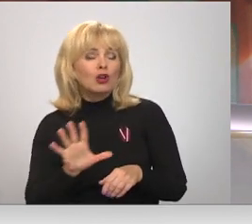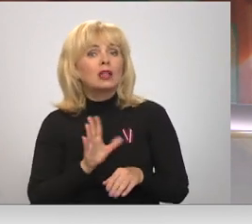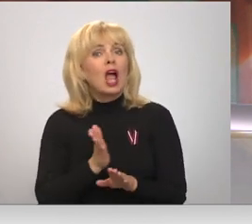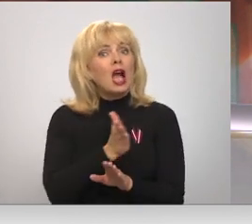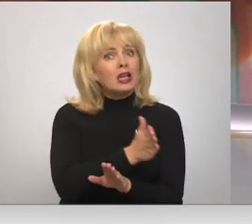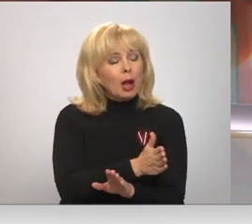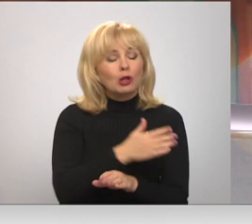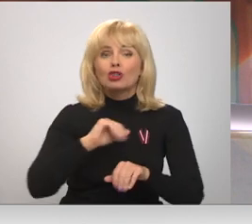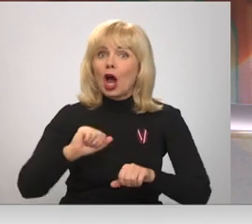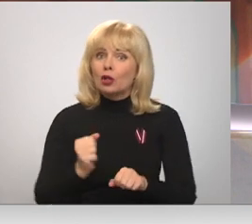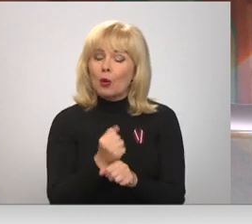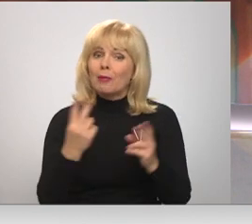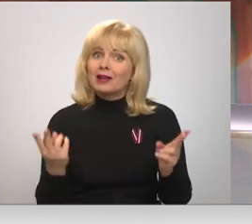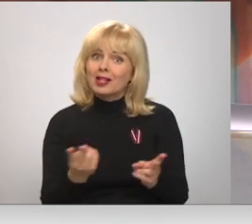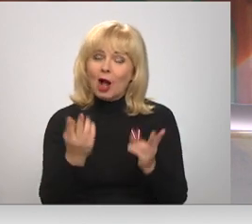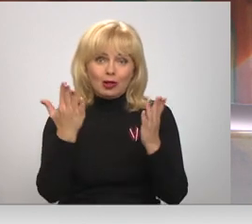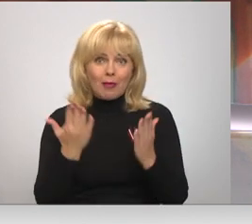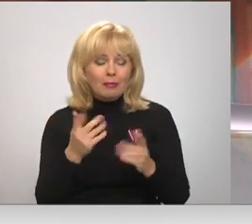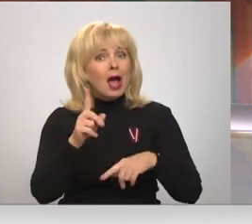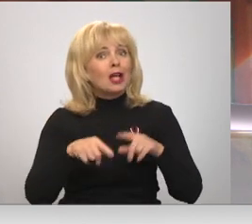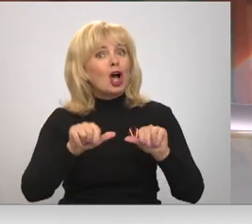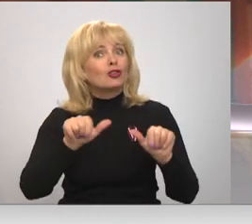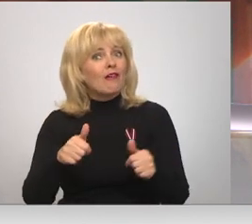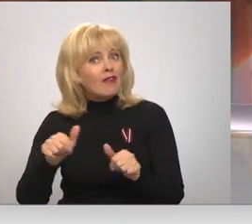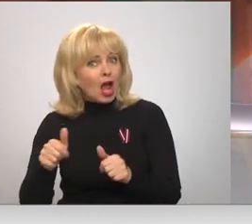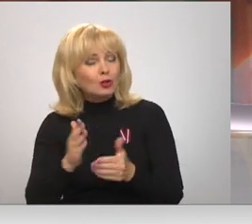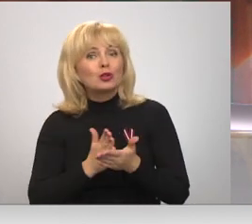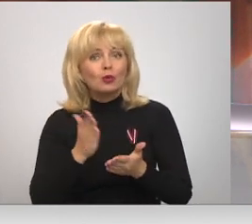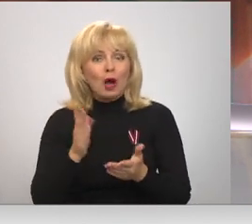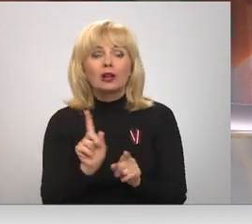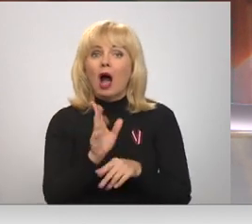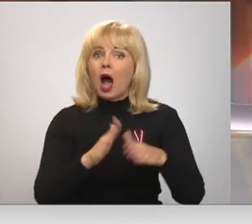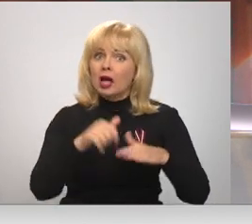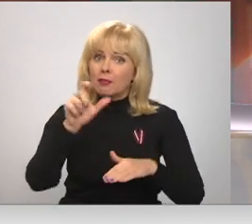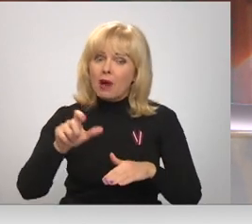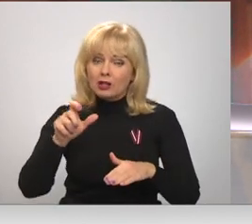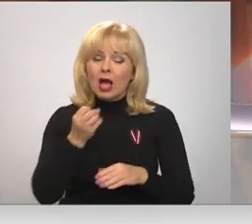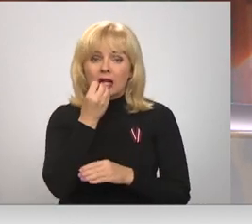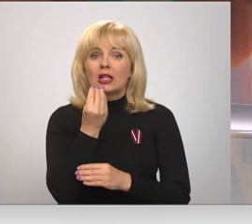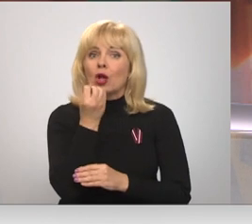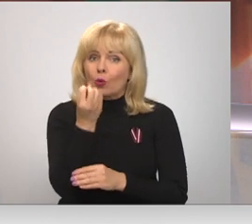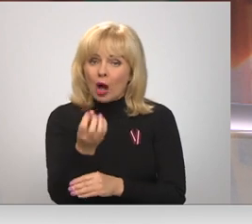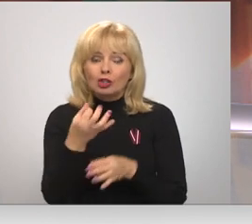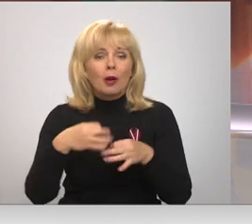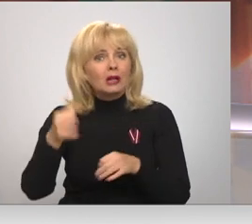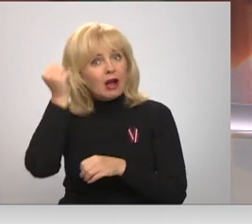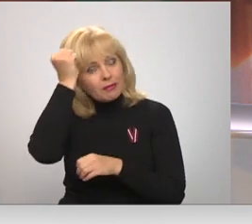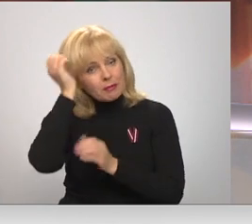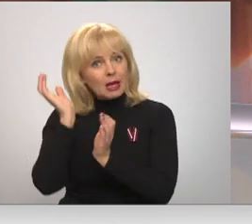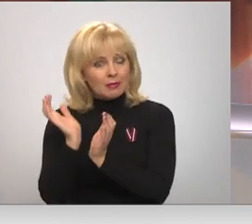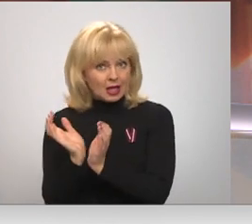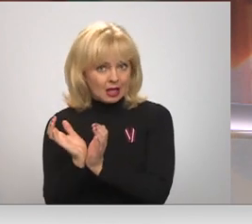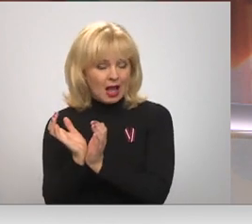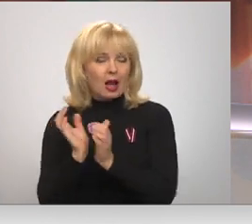iepriekš. Tomēr tradicionālie pasākumi dažādos veidos notiek. Arī amatpersonu ziedu nolikšana pie brīvības pieminekļa, kam līdzi sekoja